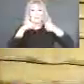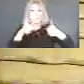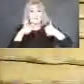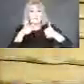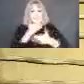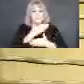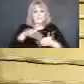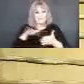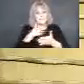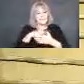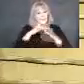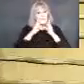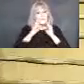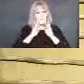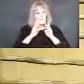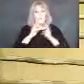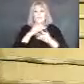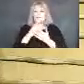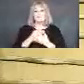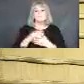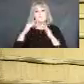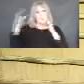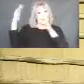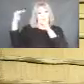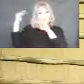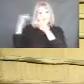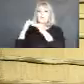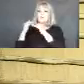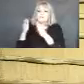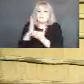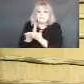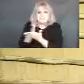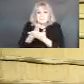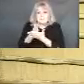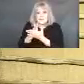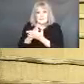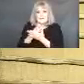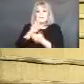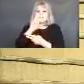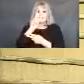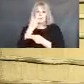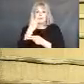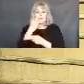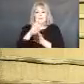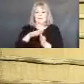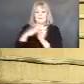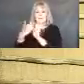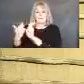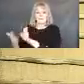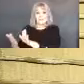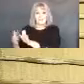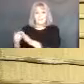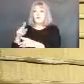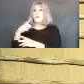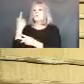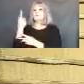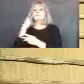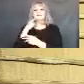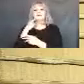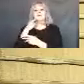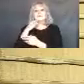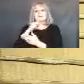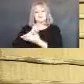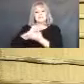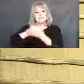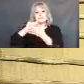So great liedjie, hè? En ek hoop jy kan deelneem ook aan die tweede deel. Onthou ons eerste deel, leer ons die skrifgedeeltes beter